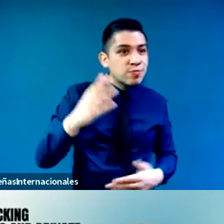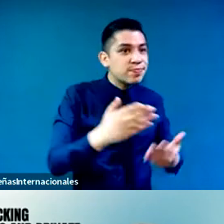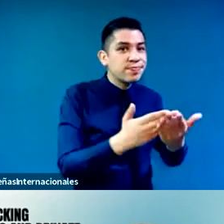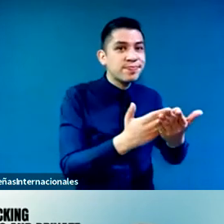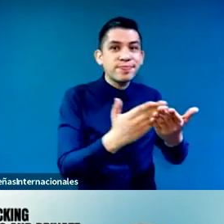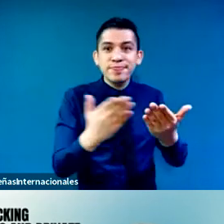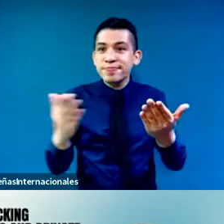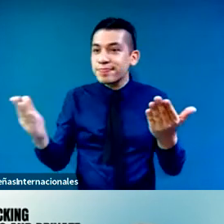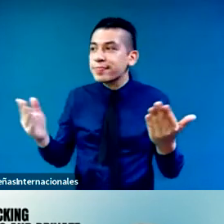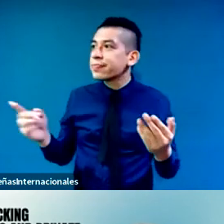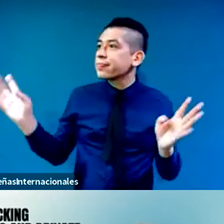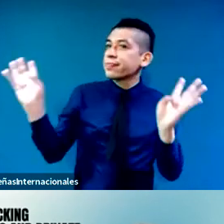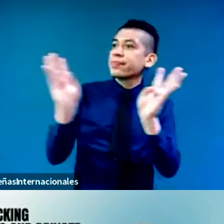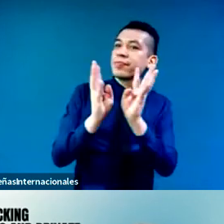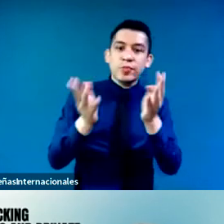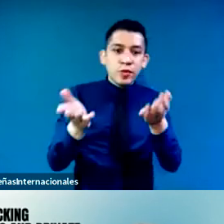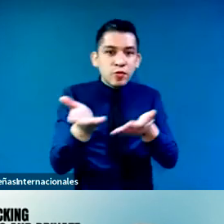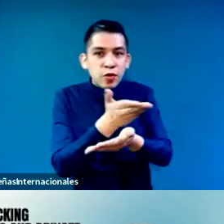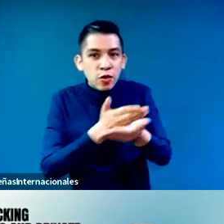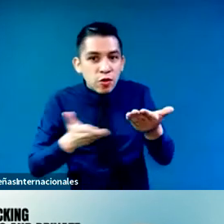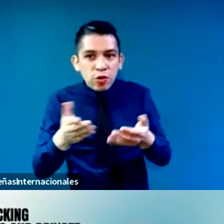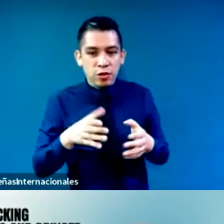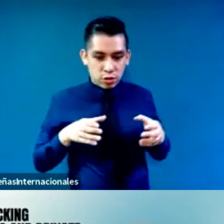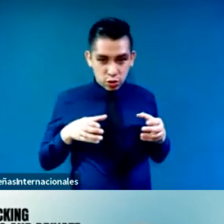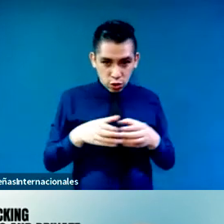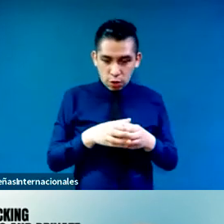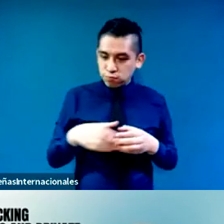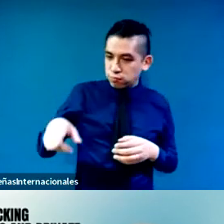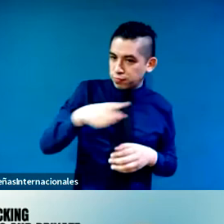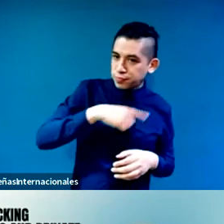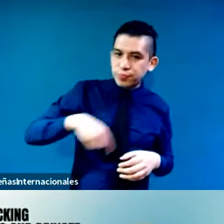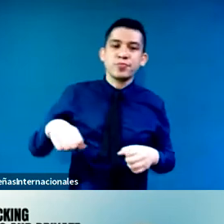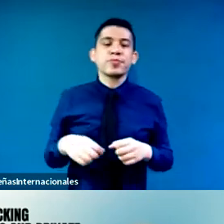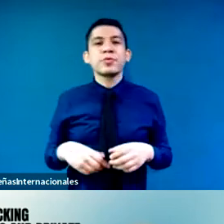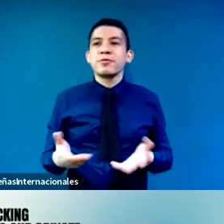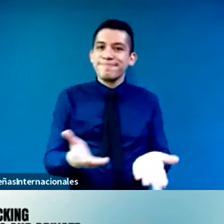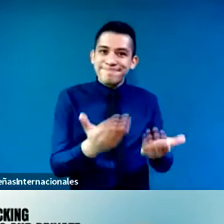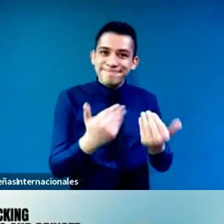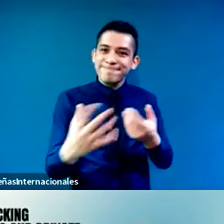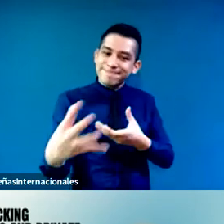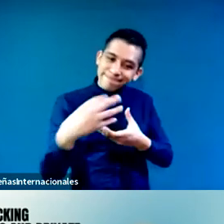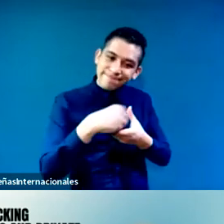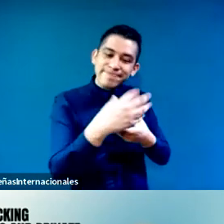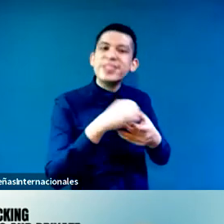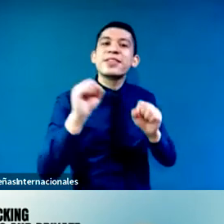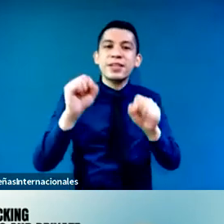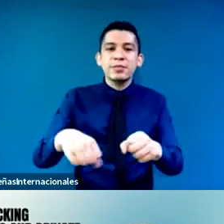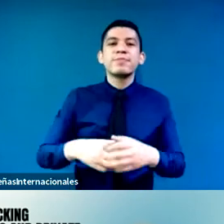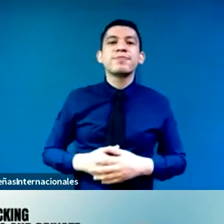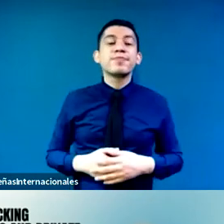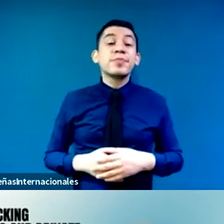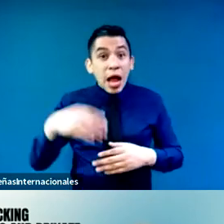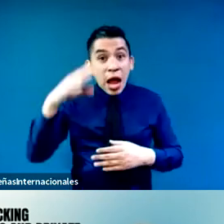board sadasya. Samudayik Mahila Manch समुदायमा आधारित महिला सहकारीको सञ्जाल हो यस सामुदायिक महिला